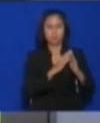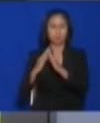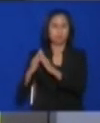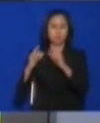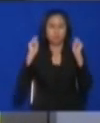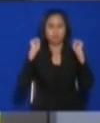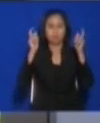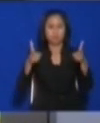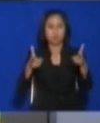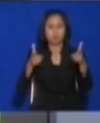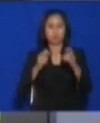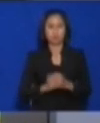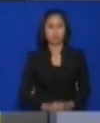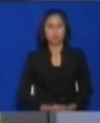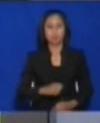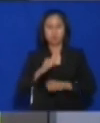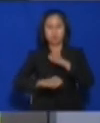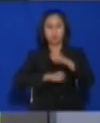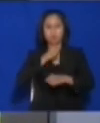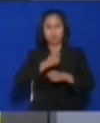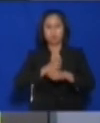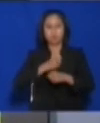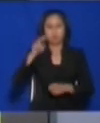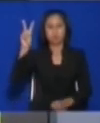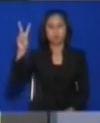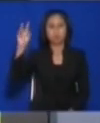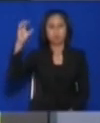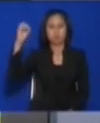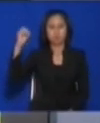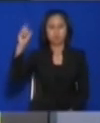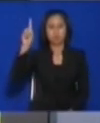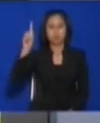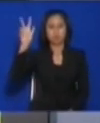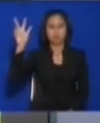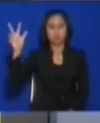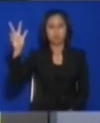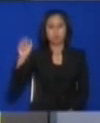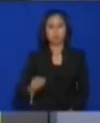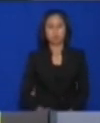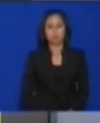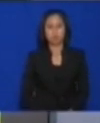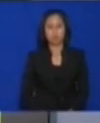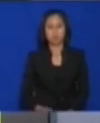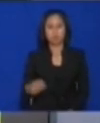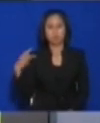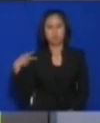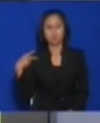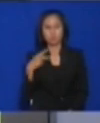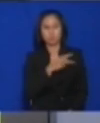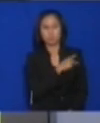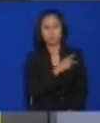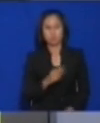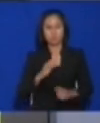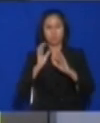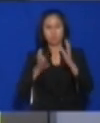kota Tegal tahun 2000-2015 Maaf 2025 Kami mempunyai visi mewujudkan Tegal